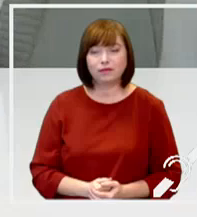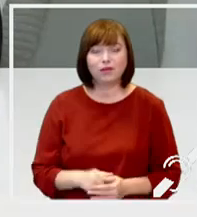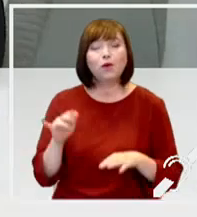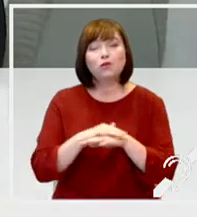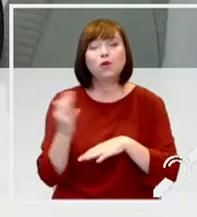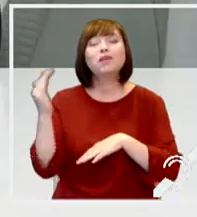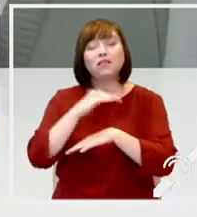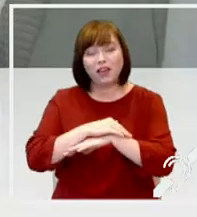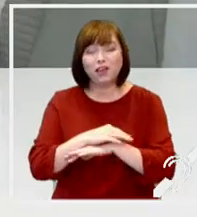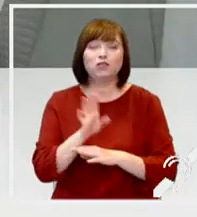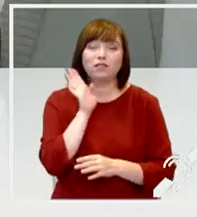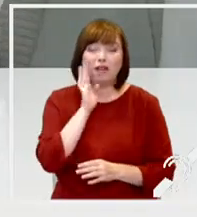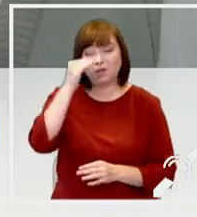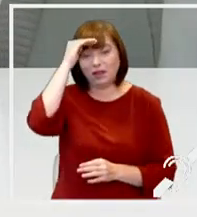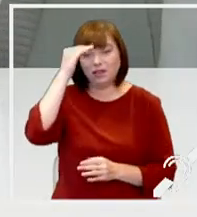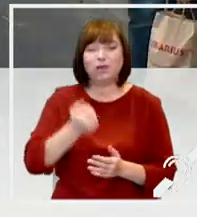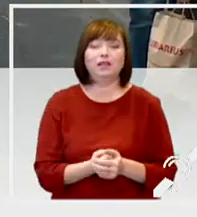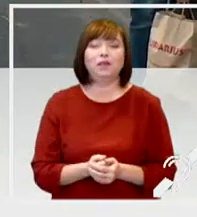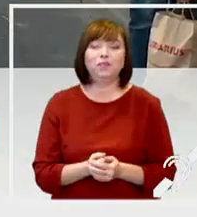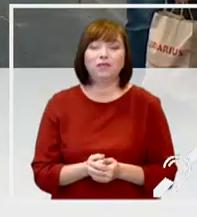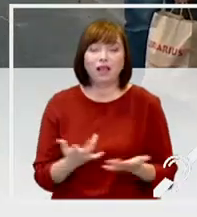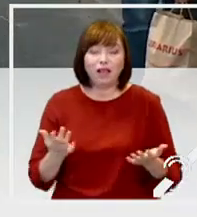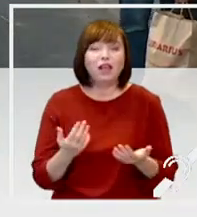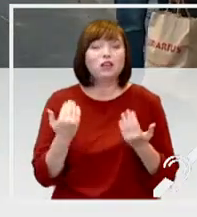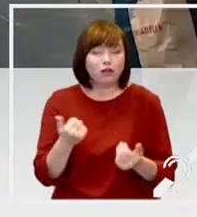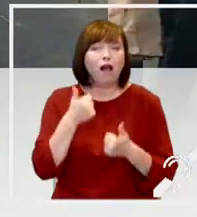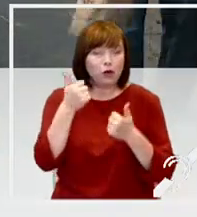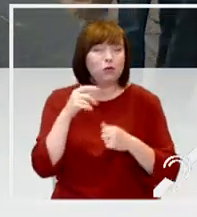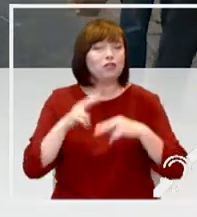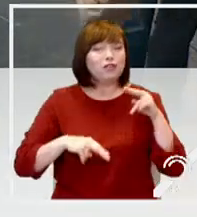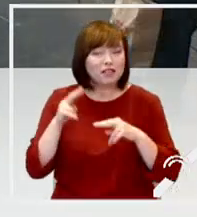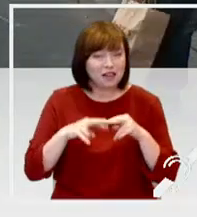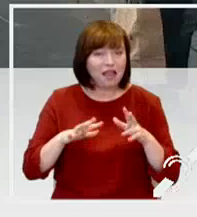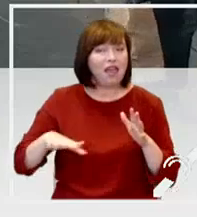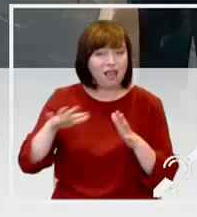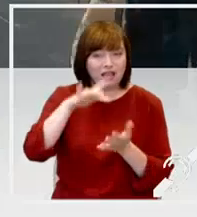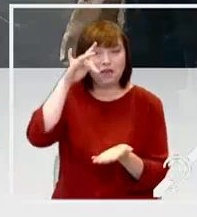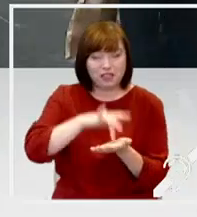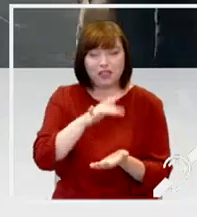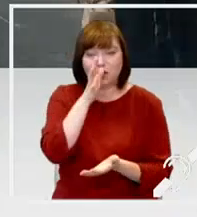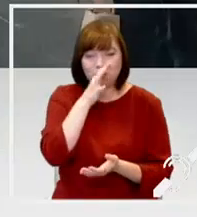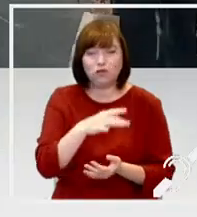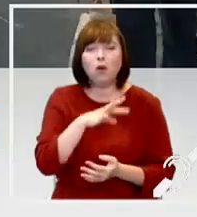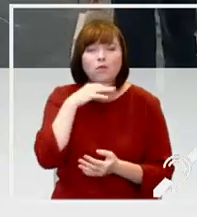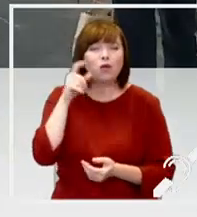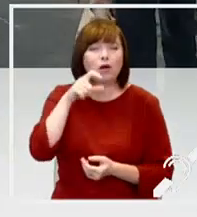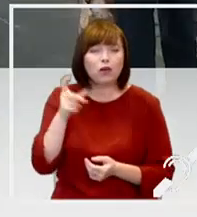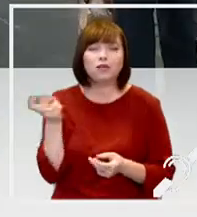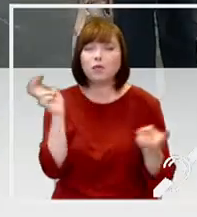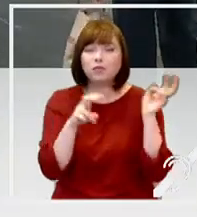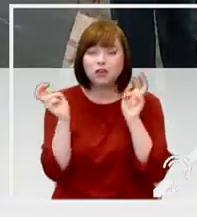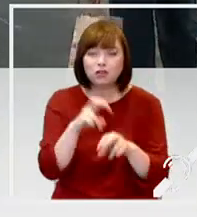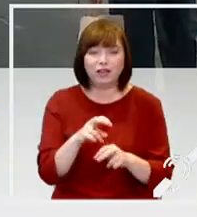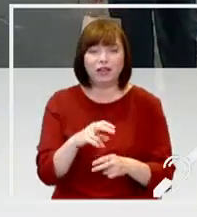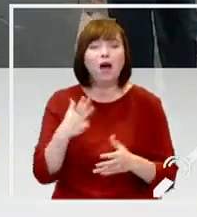Bună seara, Svetlana, bun găsit, doamnelor și domnilor. E voie bună aici în piața Marii Adunări Naționale. Sute de oameni au venit să